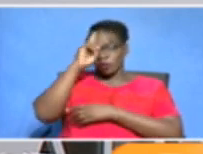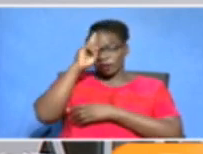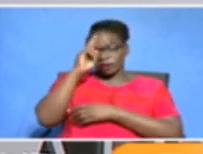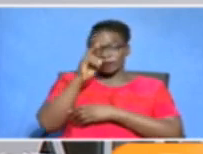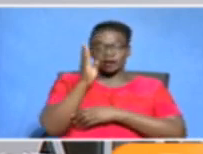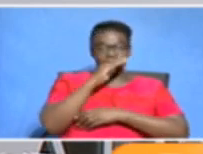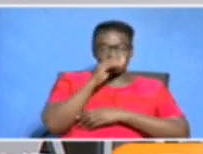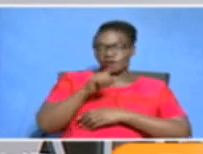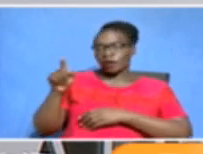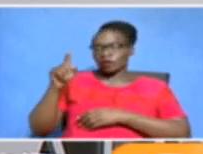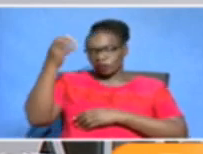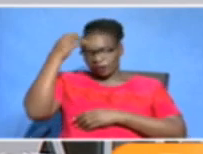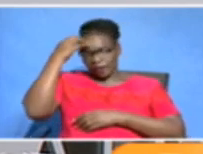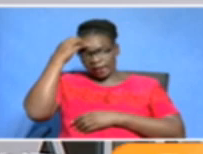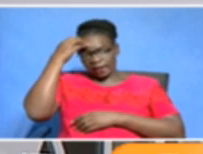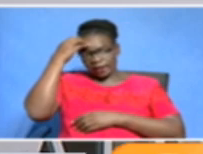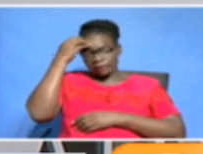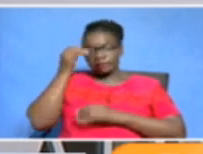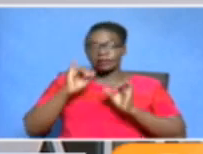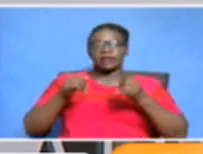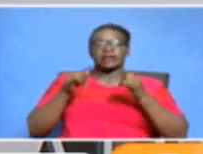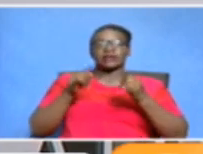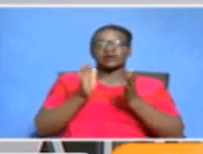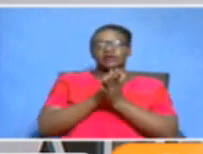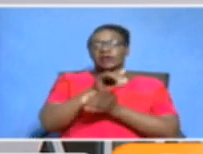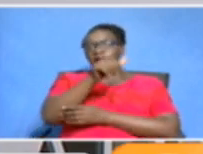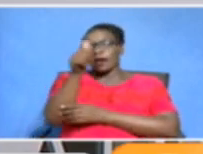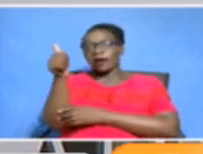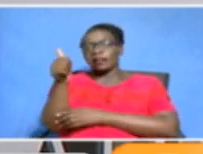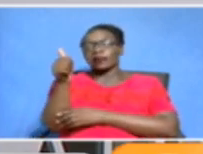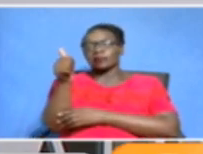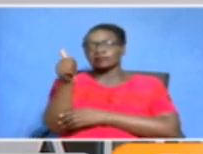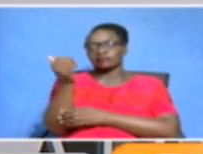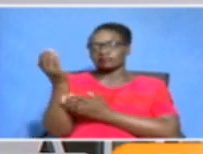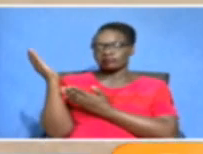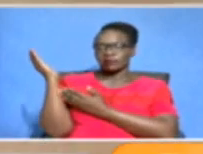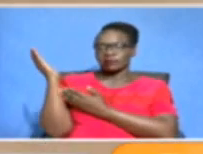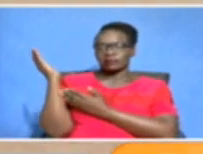Webuye kuelekea Kitale. Taarifa hii na nyingine ni katika mseto wa kaunti.